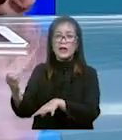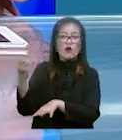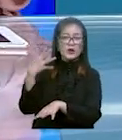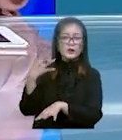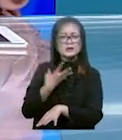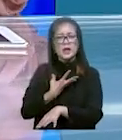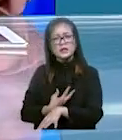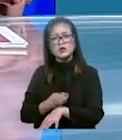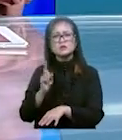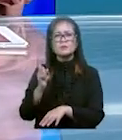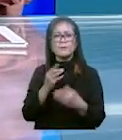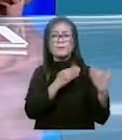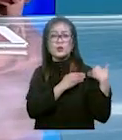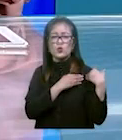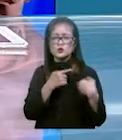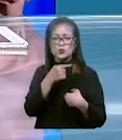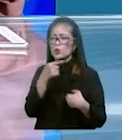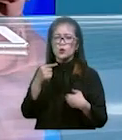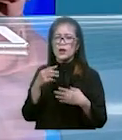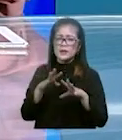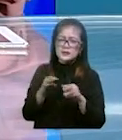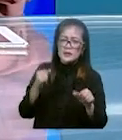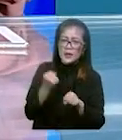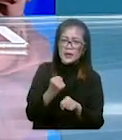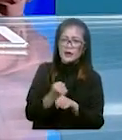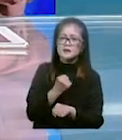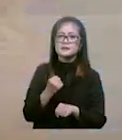Ponpes kecewa dengan sikap petugas yang kurang Simpati